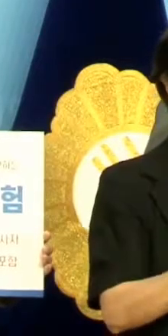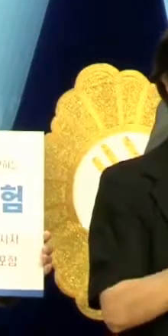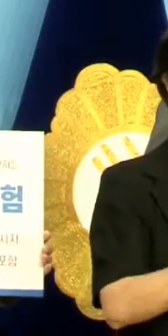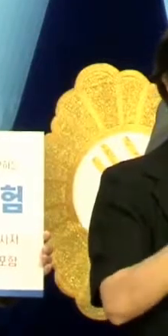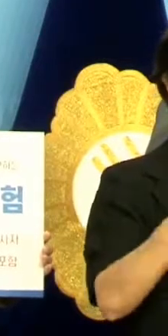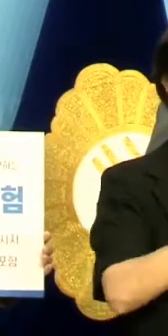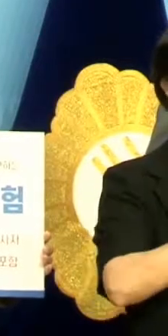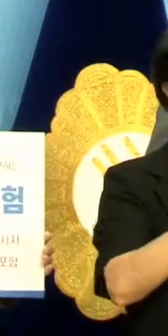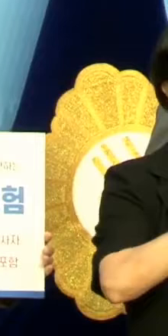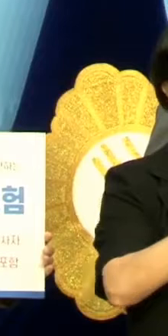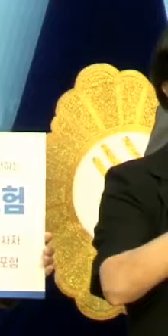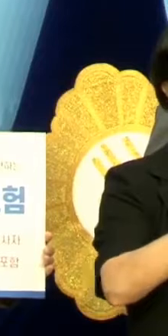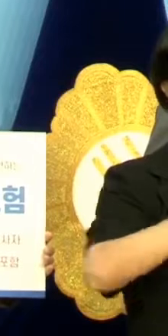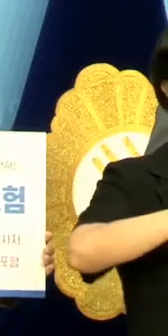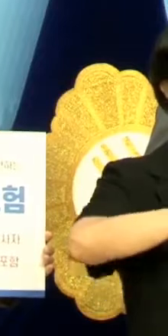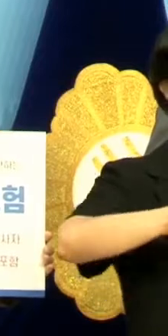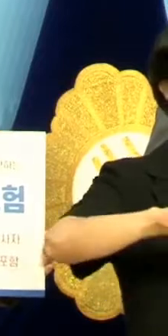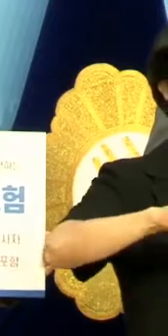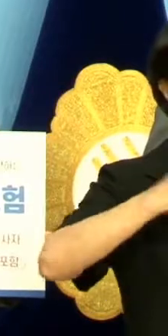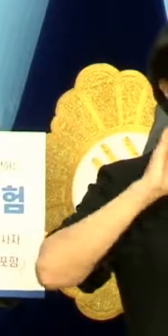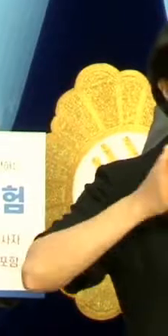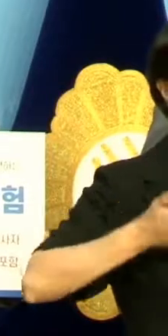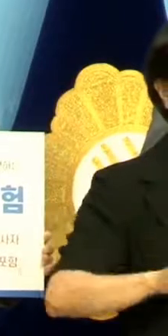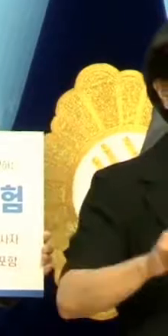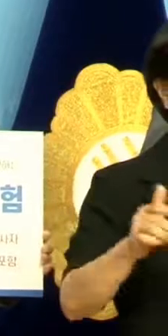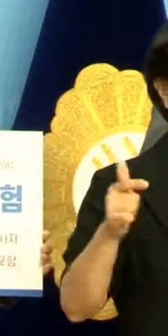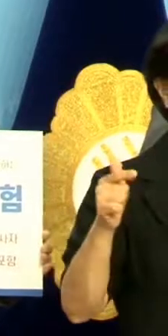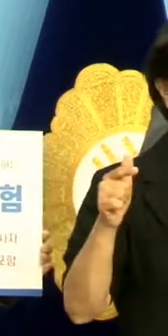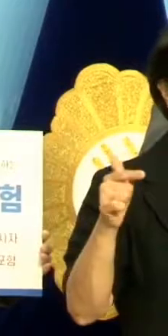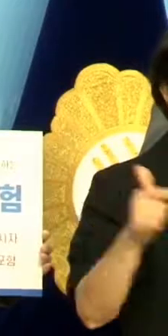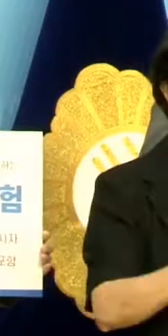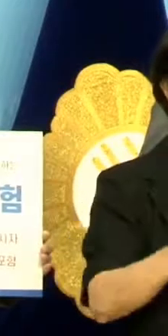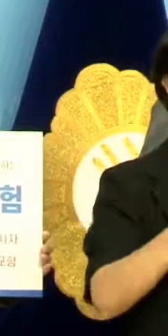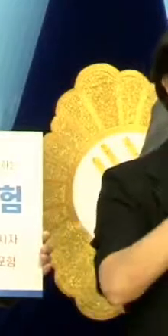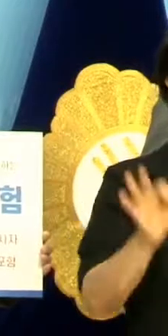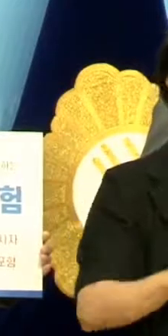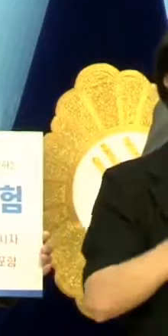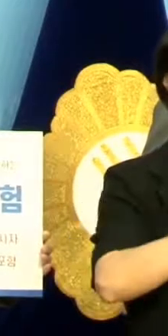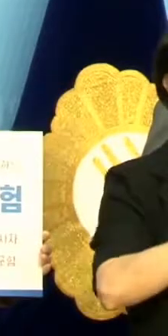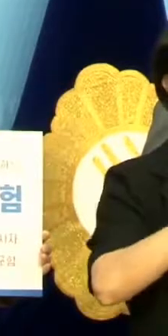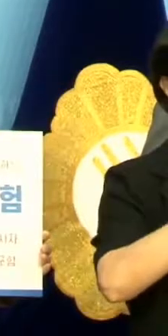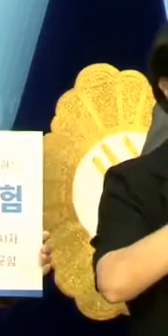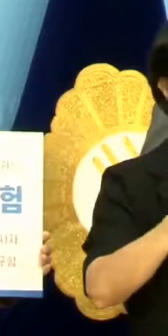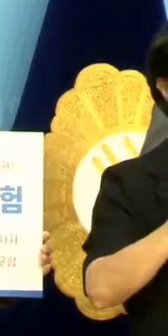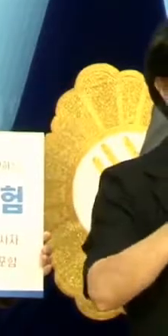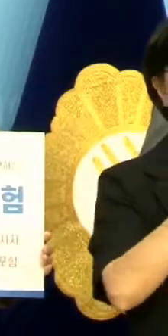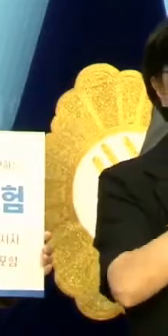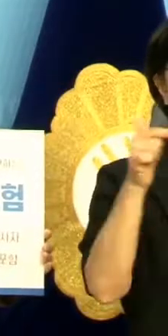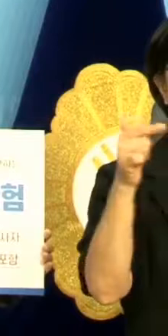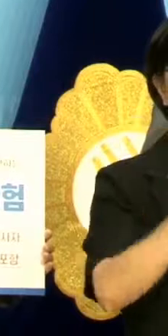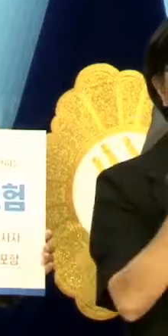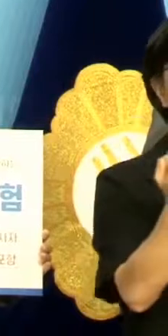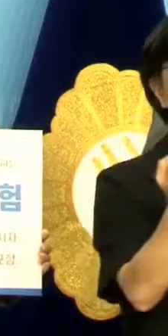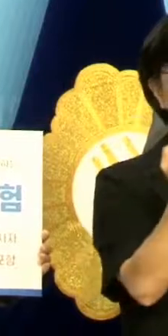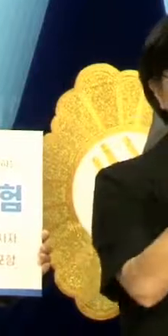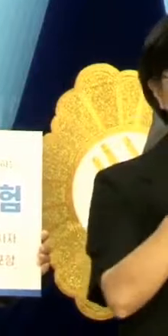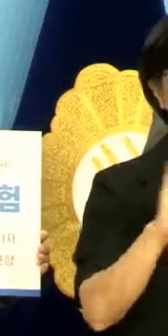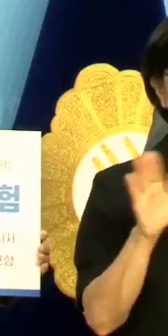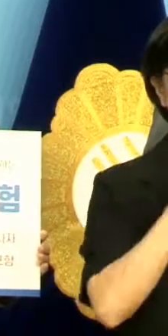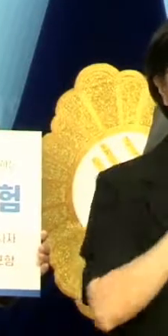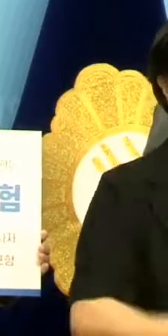사용되는 것과는 별개로 출산과 인구감소를 책임을 여성에게만 국한하지 않는다 는 취지입니다